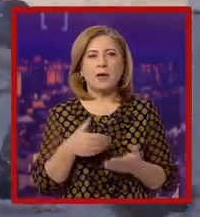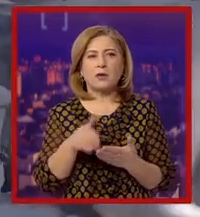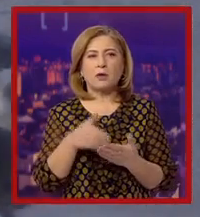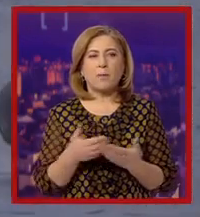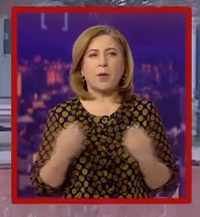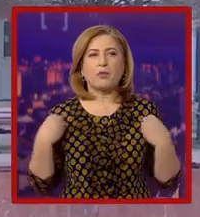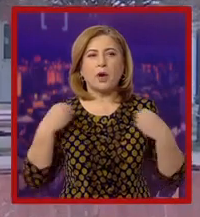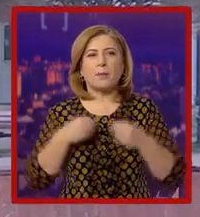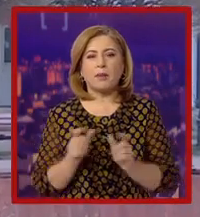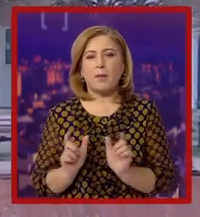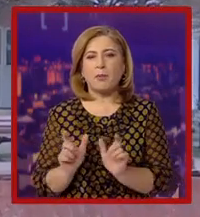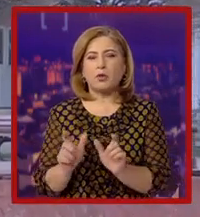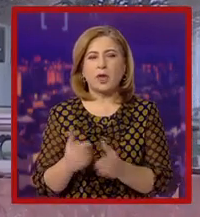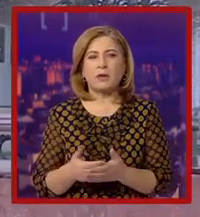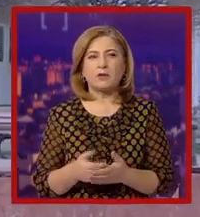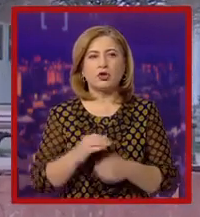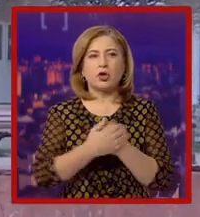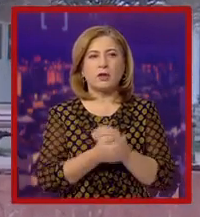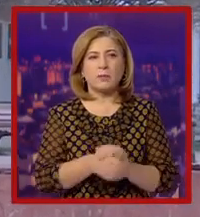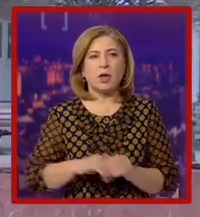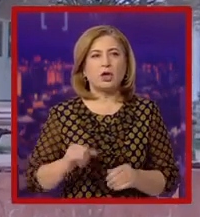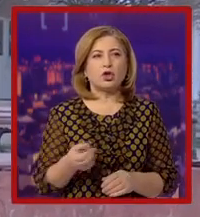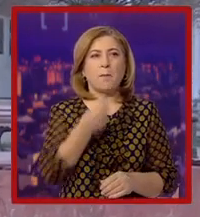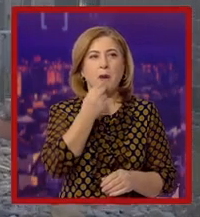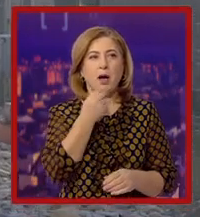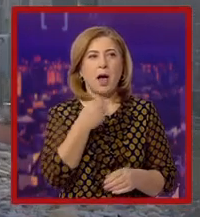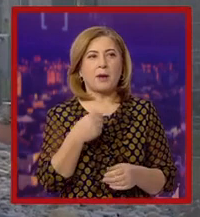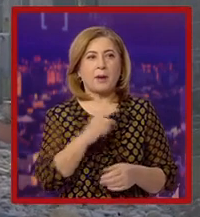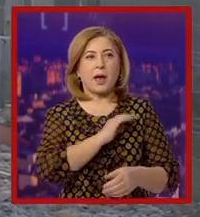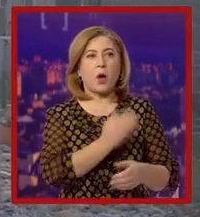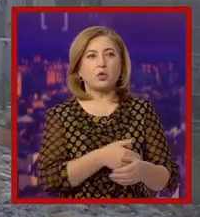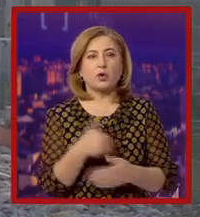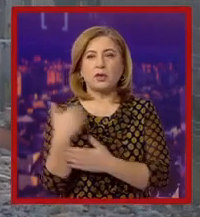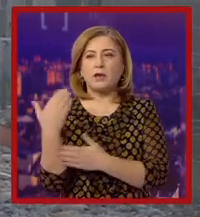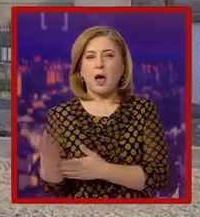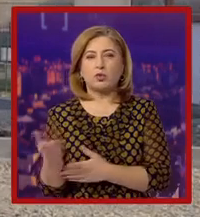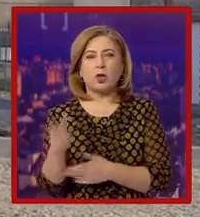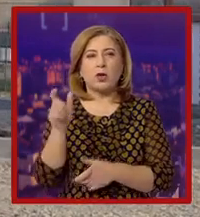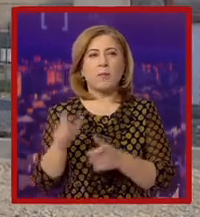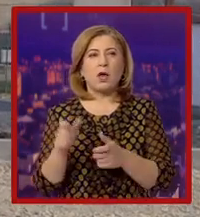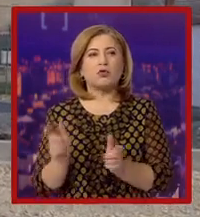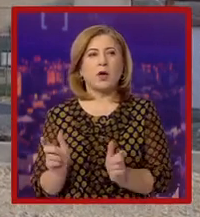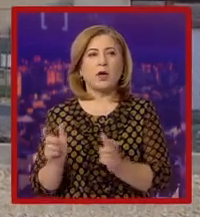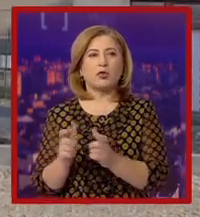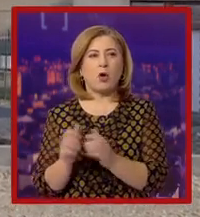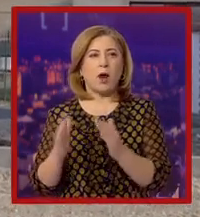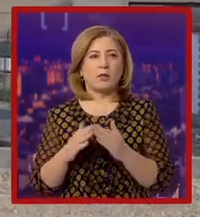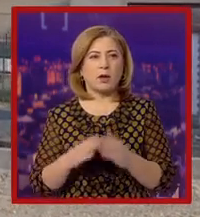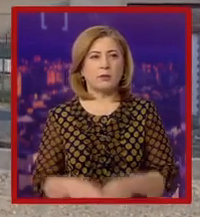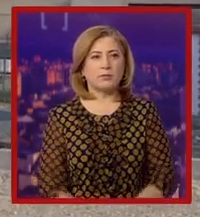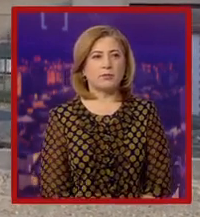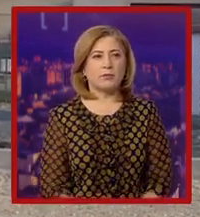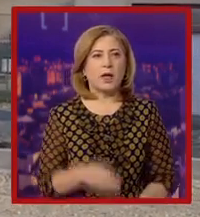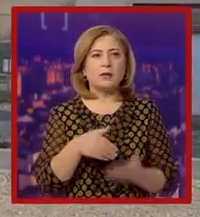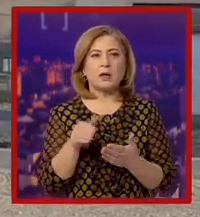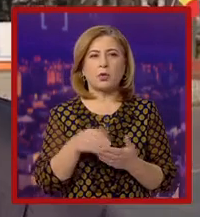de protecție și dezinfecții, dar și pe mâncarea pe care autoritățile au asigurat-o persoanelor aflate în izolare la domiciliu sau în carantină. S-au cheltuit